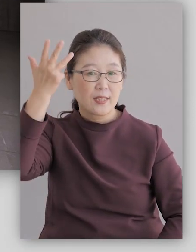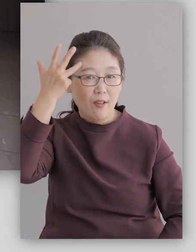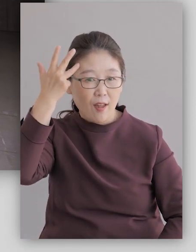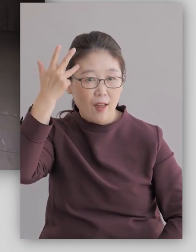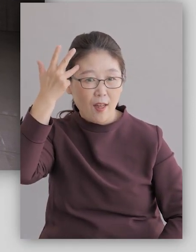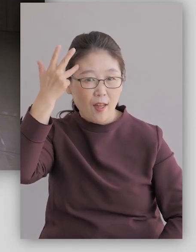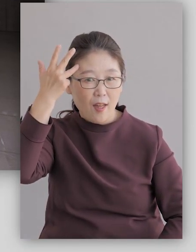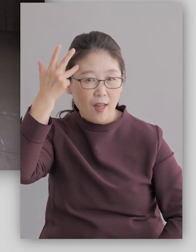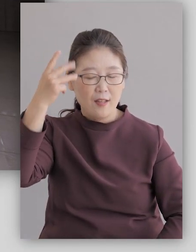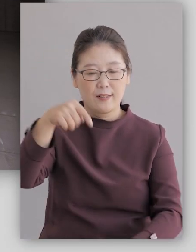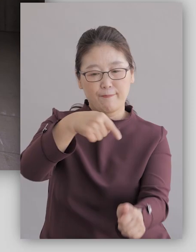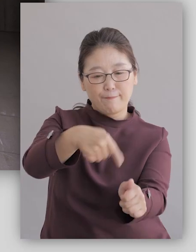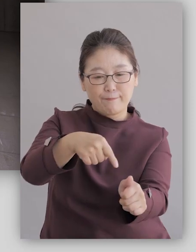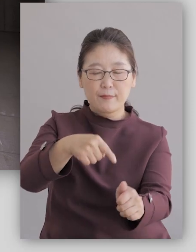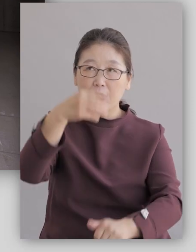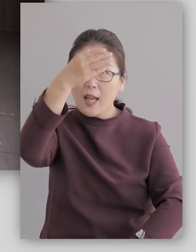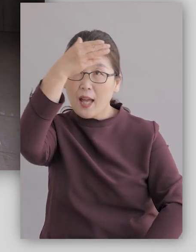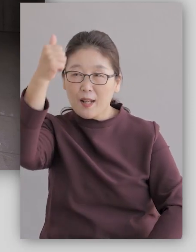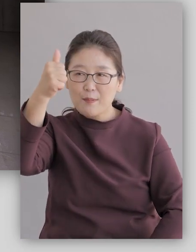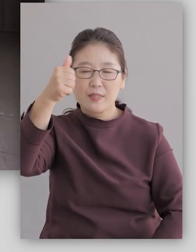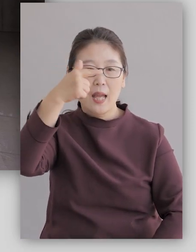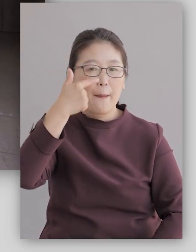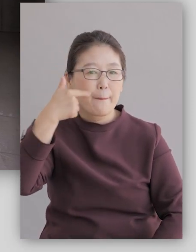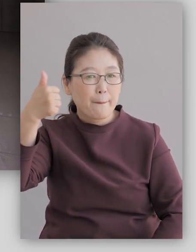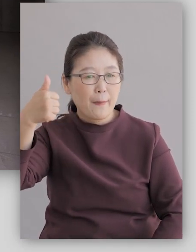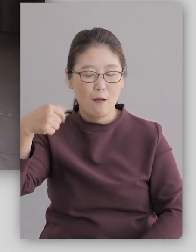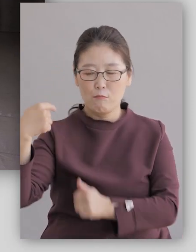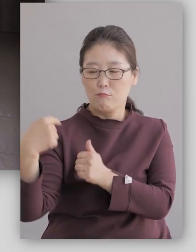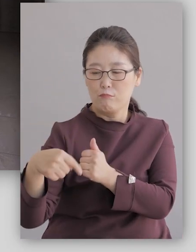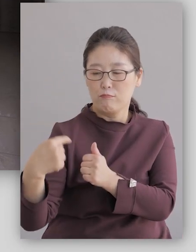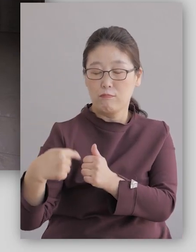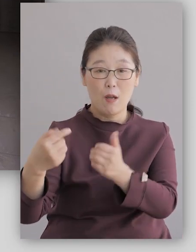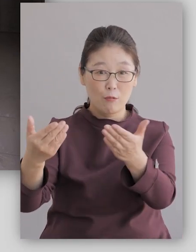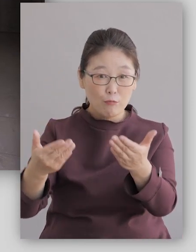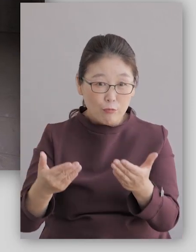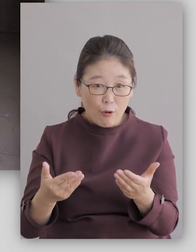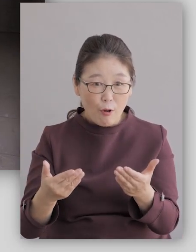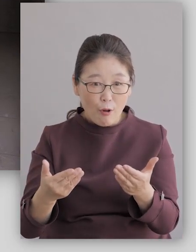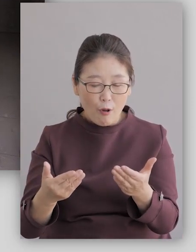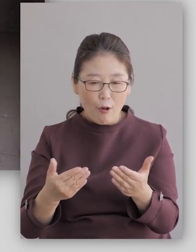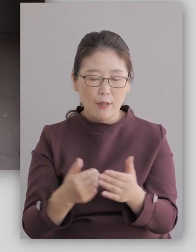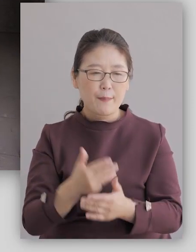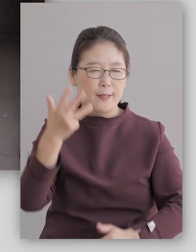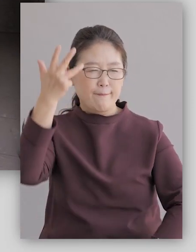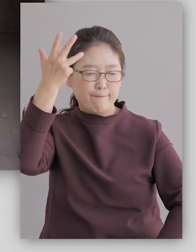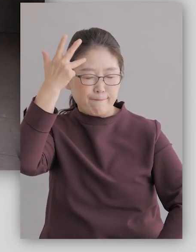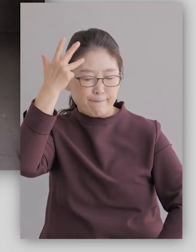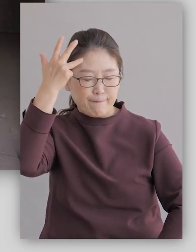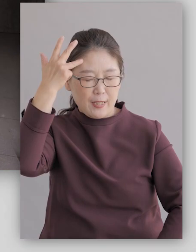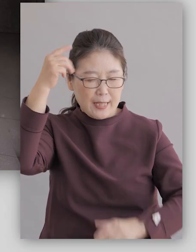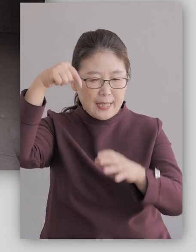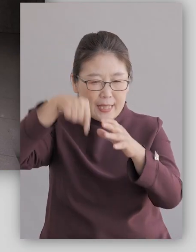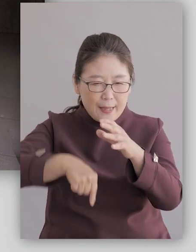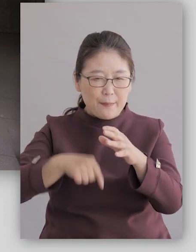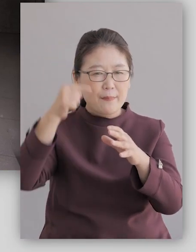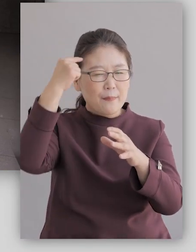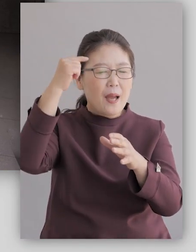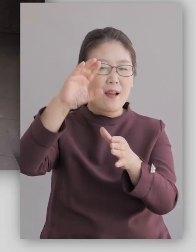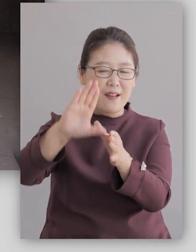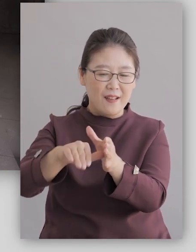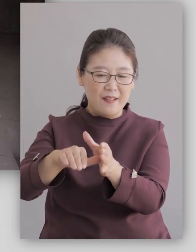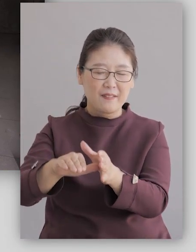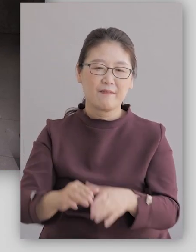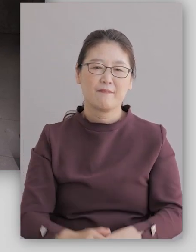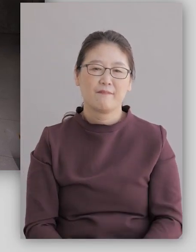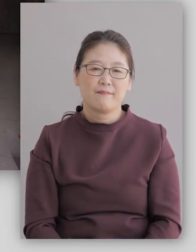아이들에게 할아버지나 아버님이 공부를 하고 진지하게 성찰을 하는 시대였다는 것이죠.